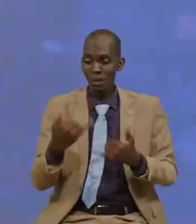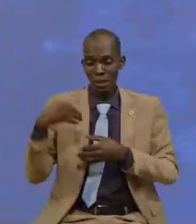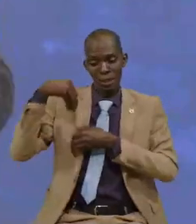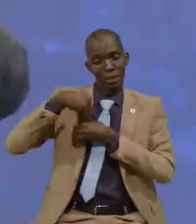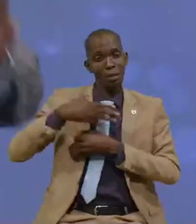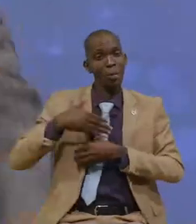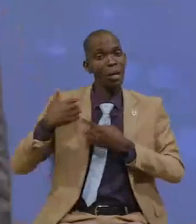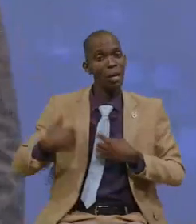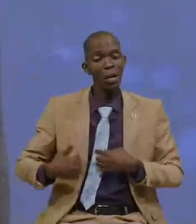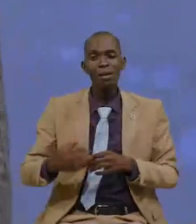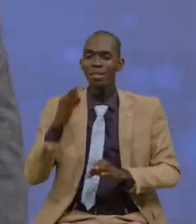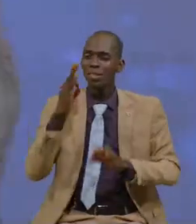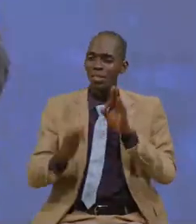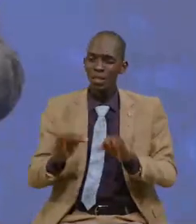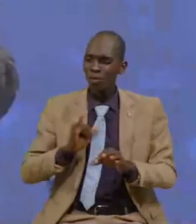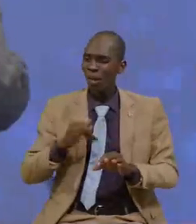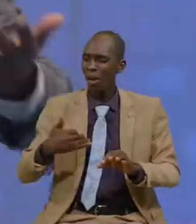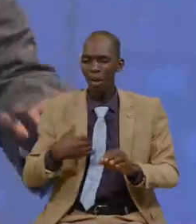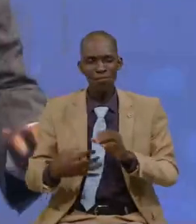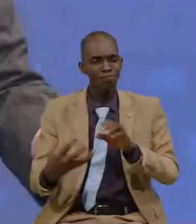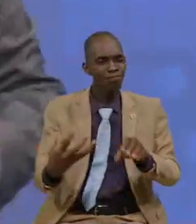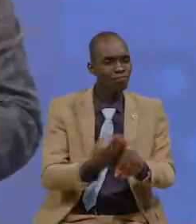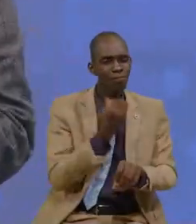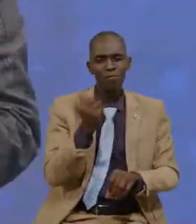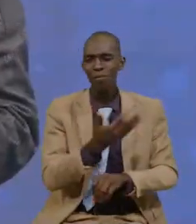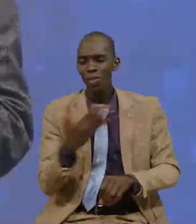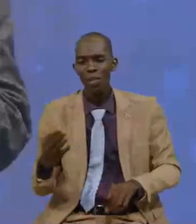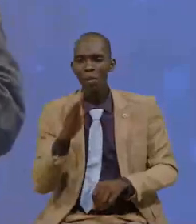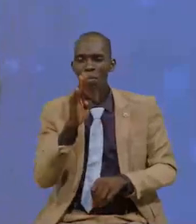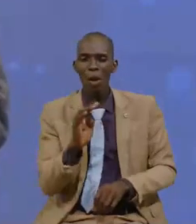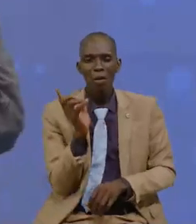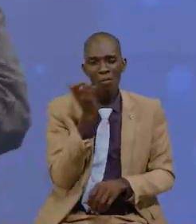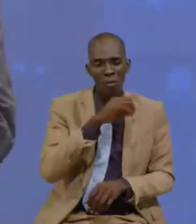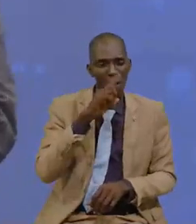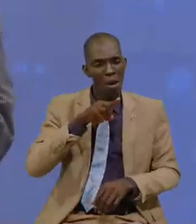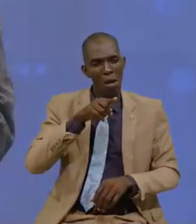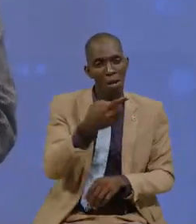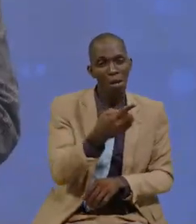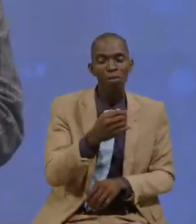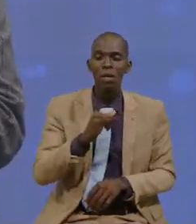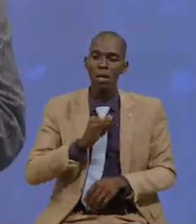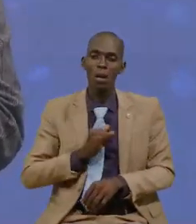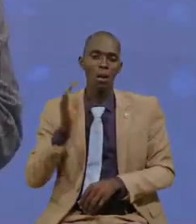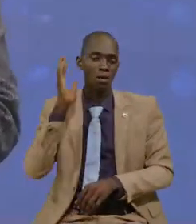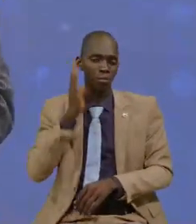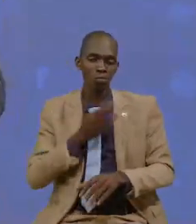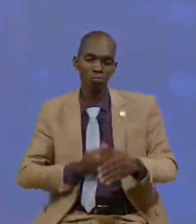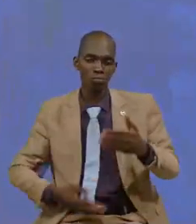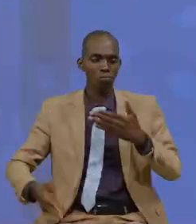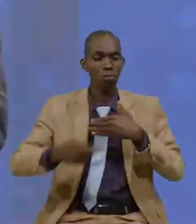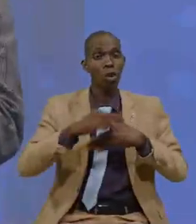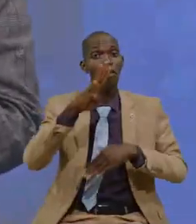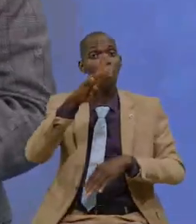mon cœur. Et dit que, et si j'ai fait tort de quelque chose à quelqu'un, je